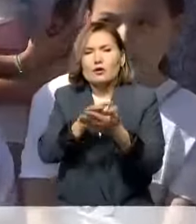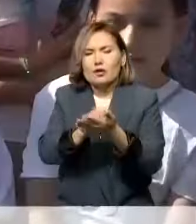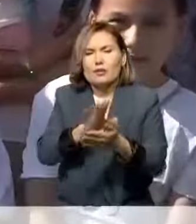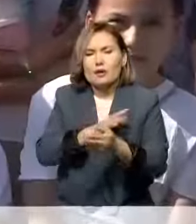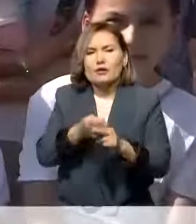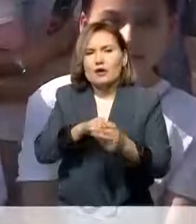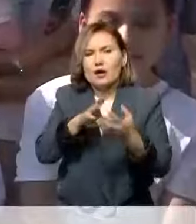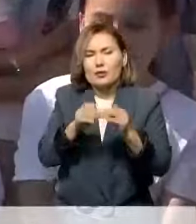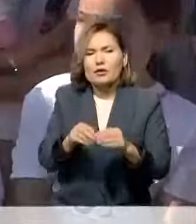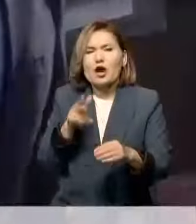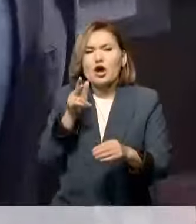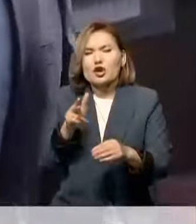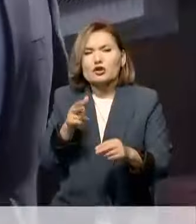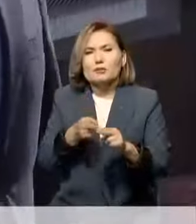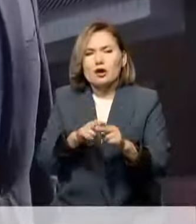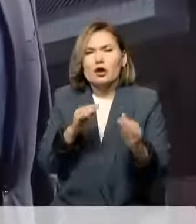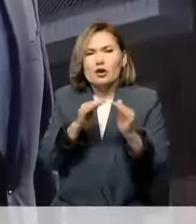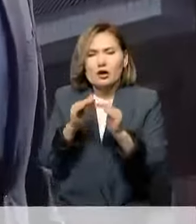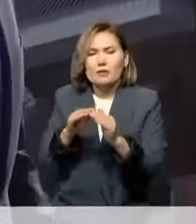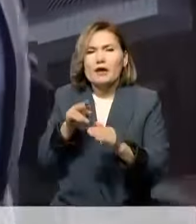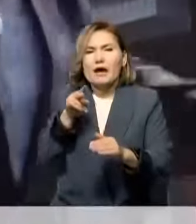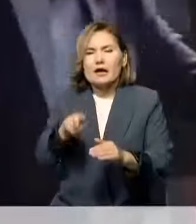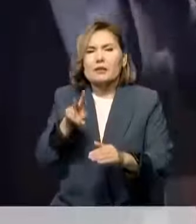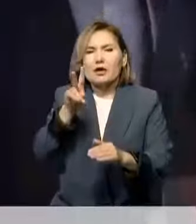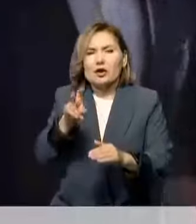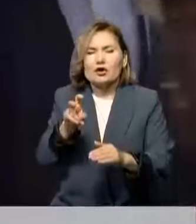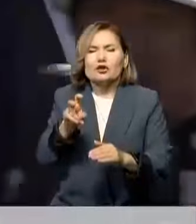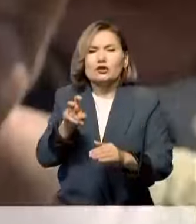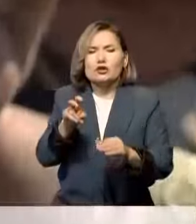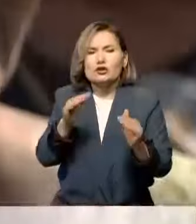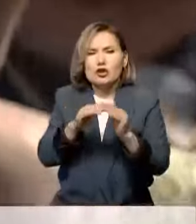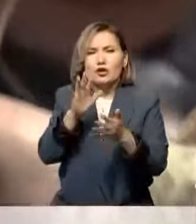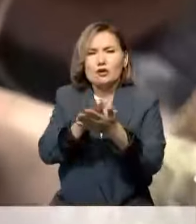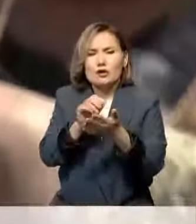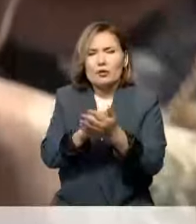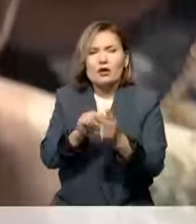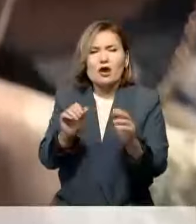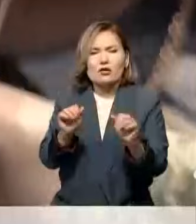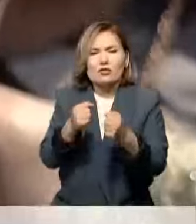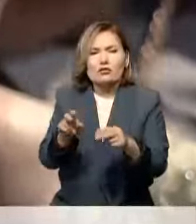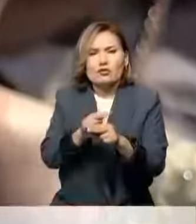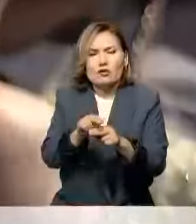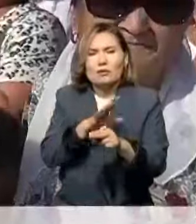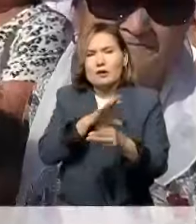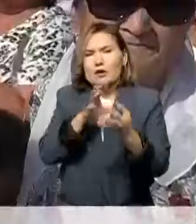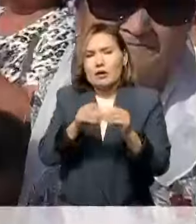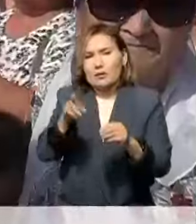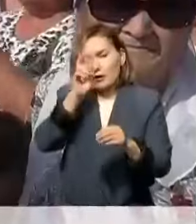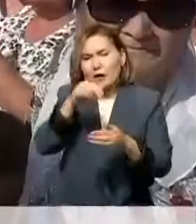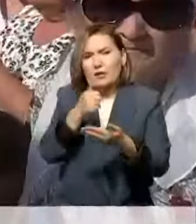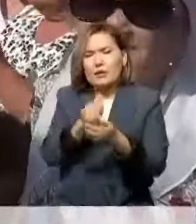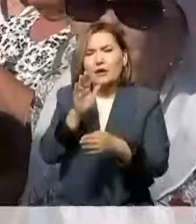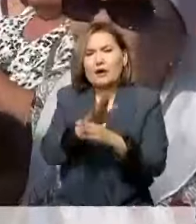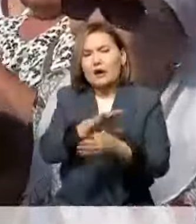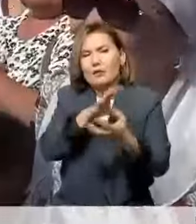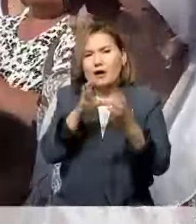баспана санатындағы 3 мыңға жуық саяжай үйінің 2222-сі жарамсыз деп танылған. Ешкімде көмексіз қалмасын деген мемлекет басшысы тапсырмасы